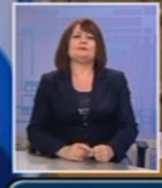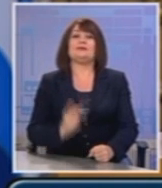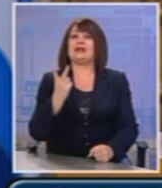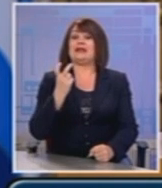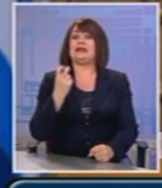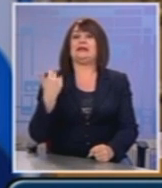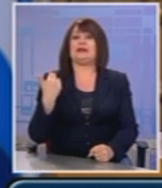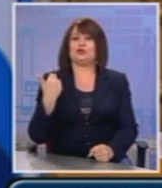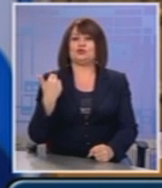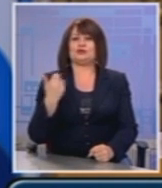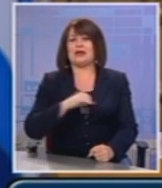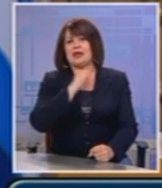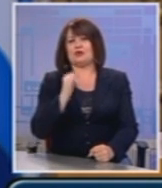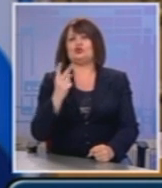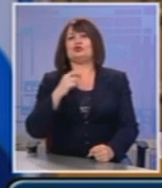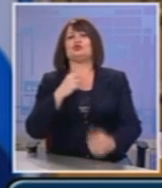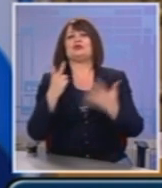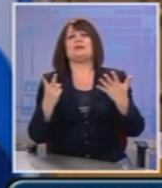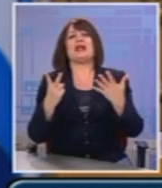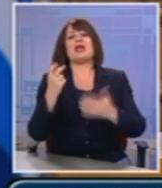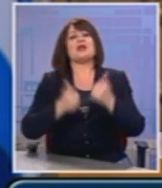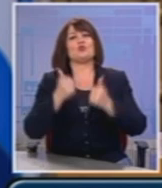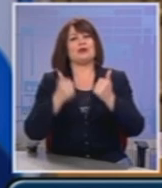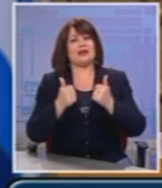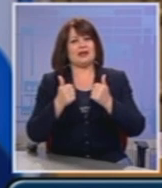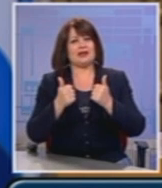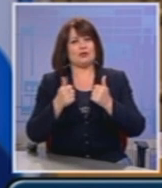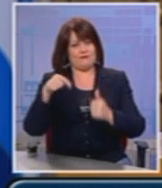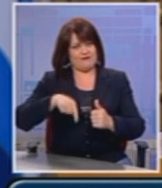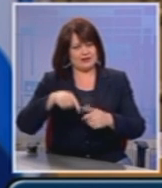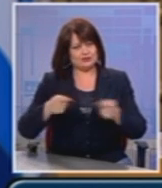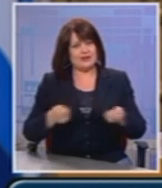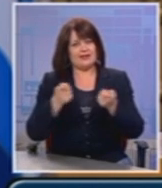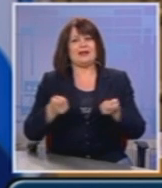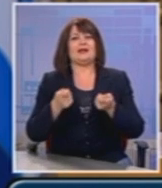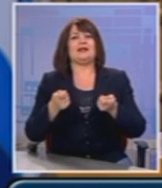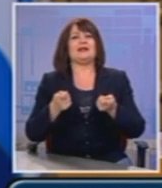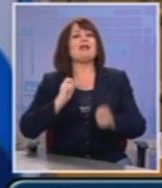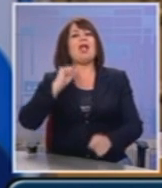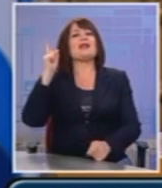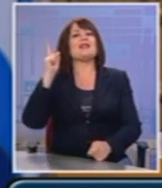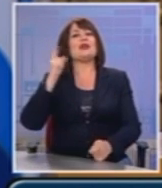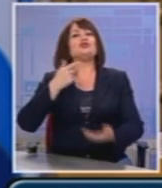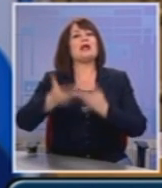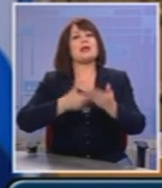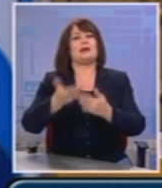20 έως τις 27 ιουνίου φέτος θα γίνει αυτή η εκδήλωση